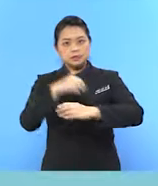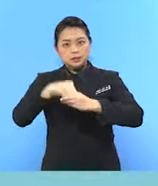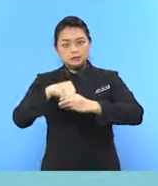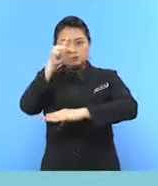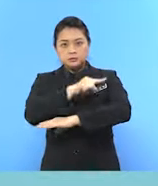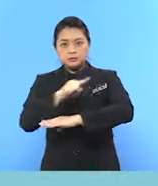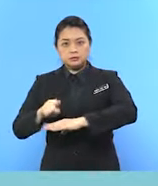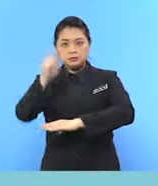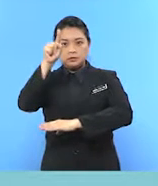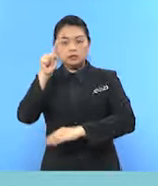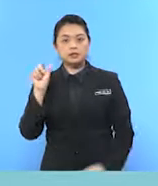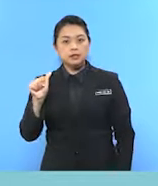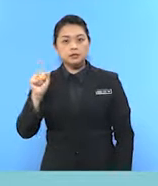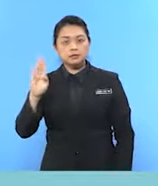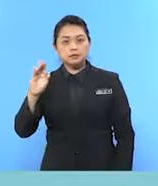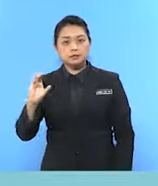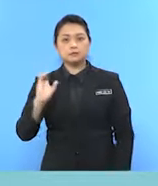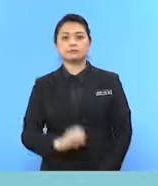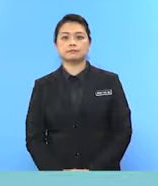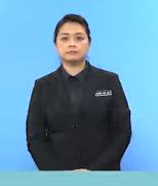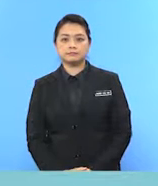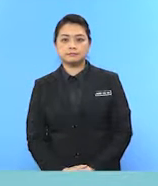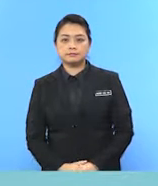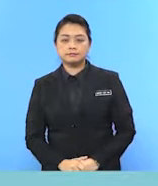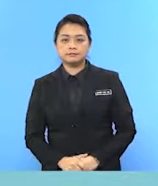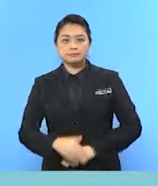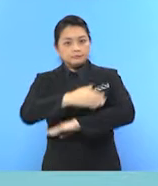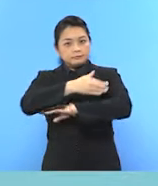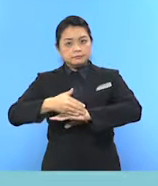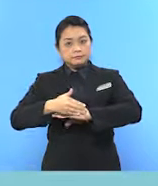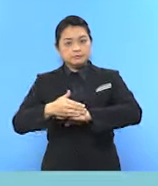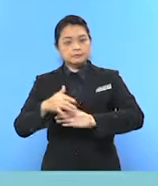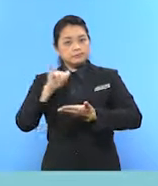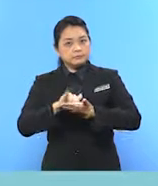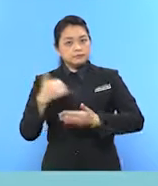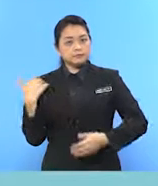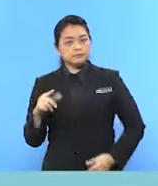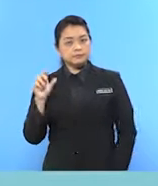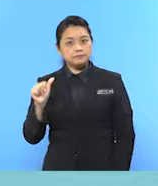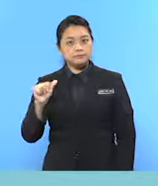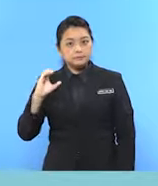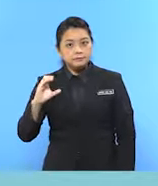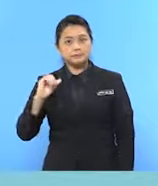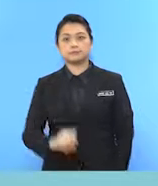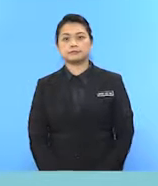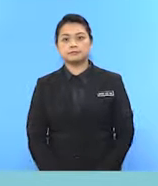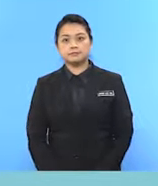segitiga ABC. Sisi tersebut ialah AC.